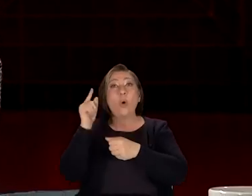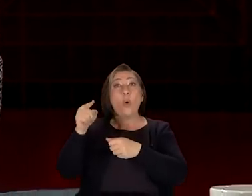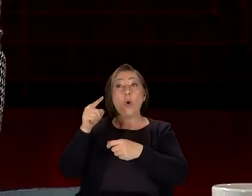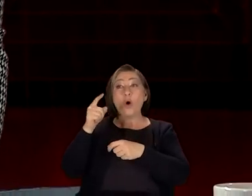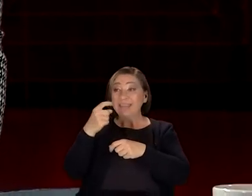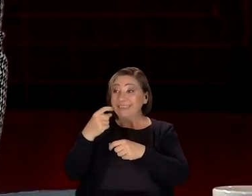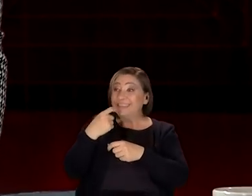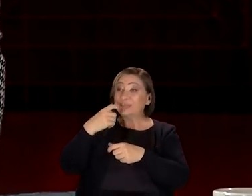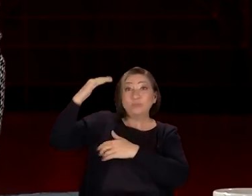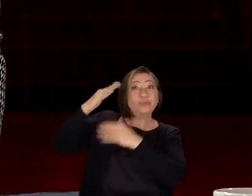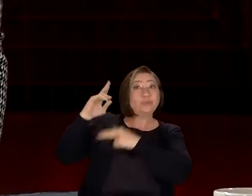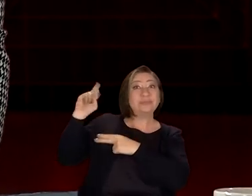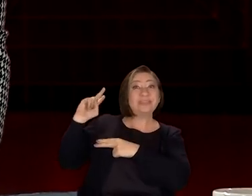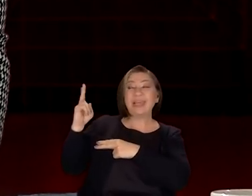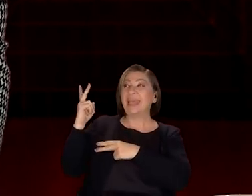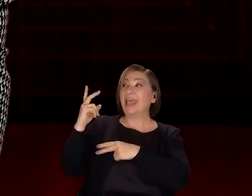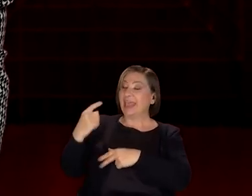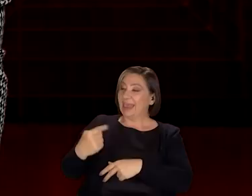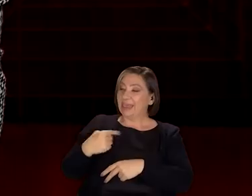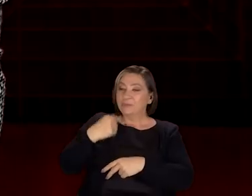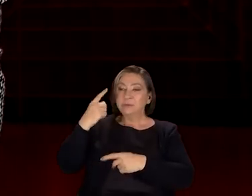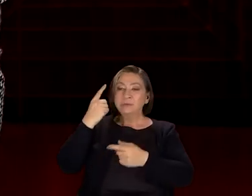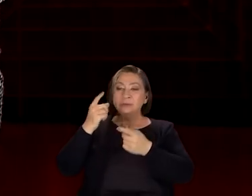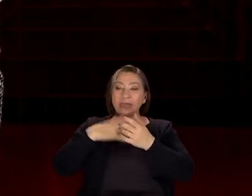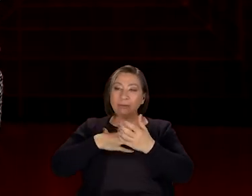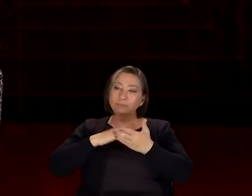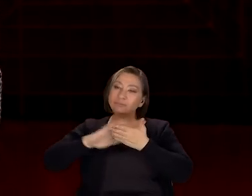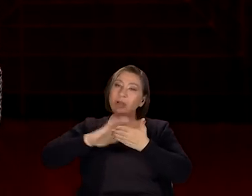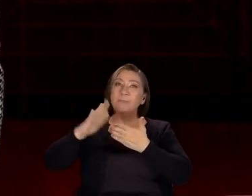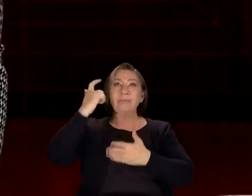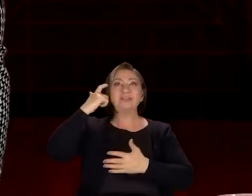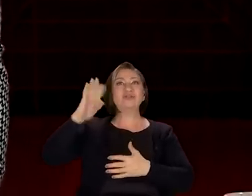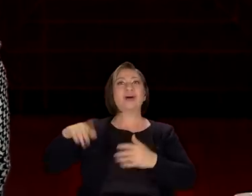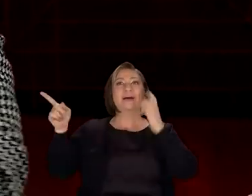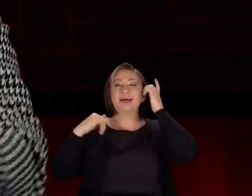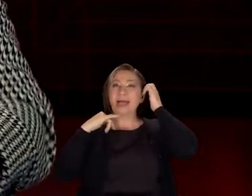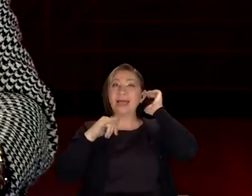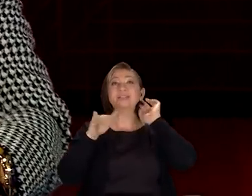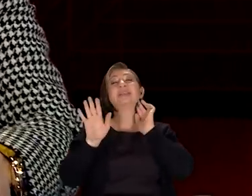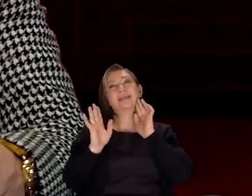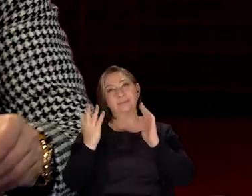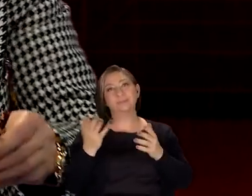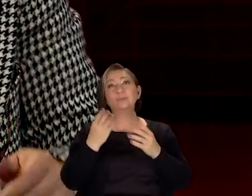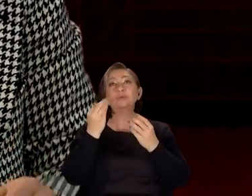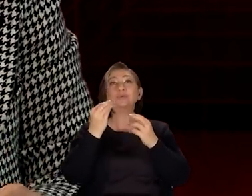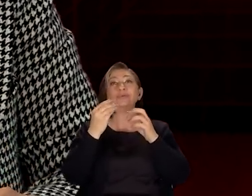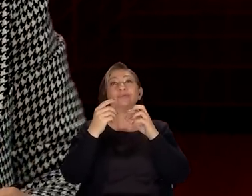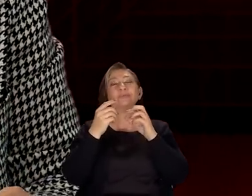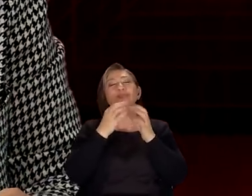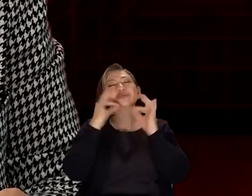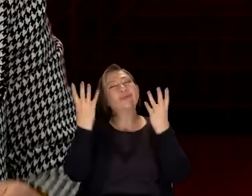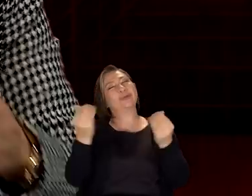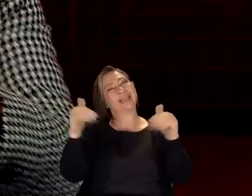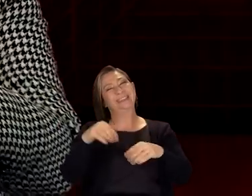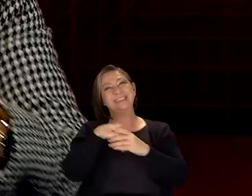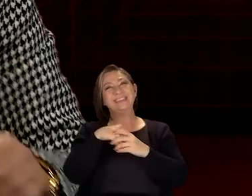neslin başka bir inisiyatif kullanma şekli var. Evet, bilinci evet. var. Tabii ki aynı şey değil. Sayın Rektör çok mutlu